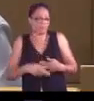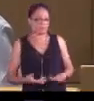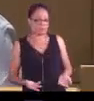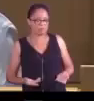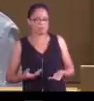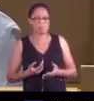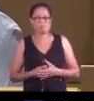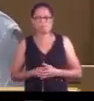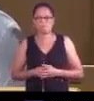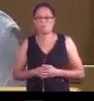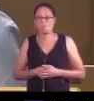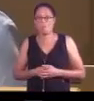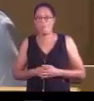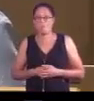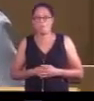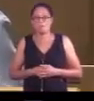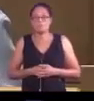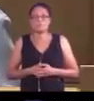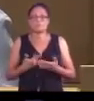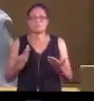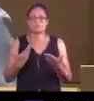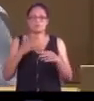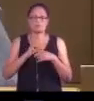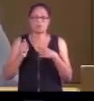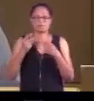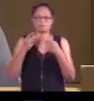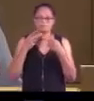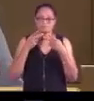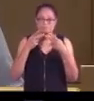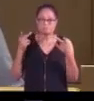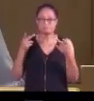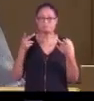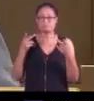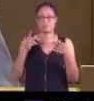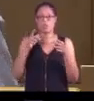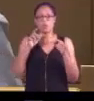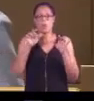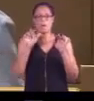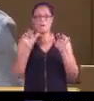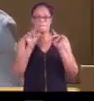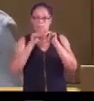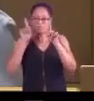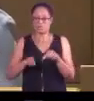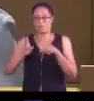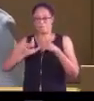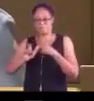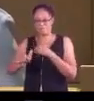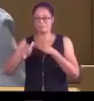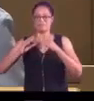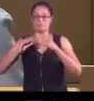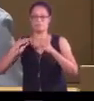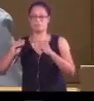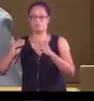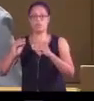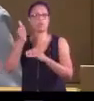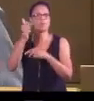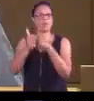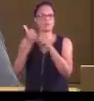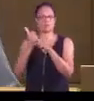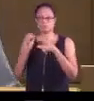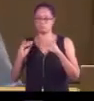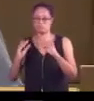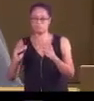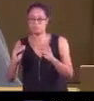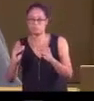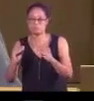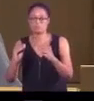les perspectives annoncent ce qu'on va faire, et puis le budget qui est la première mise en œuvre, la perspective de la première année,